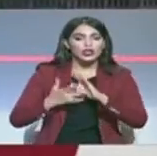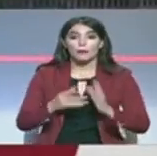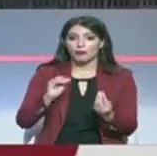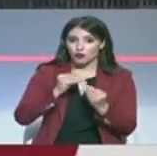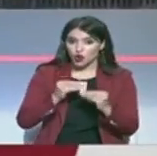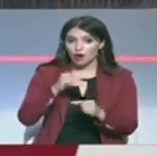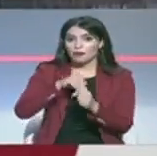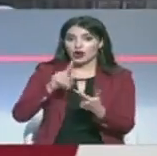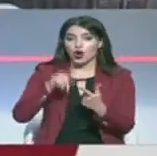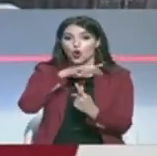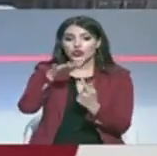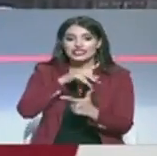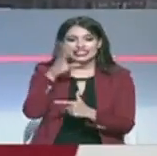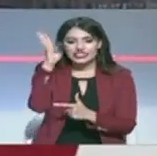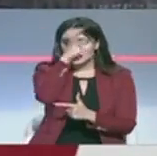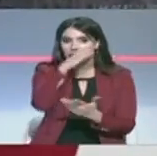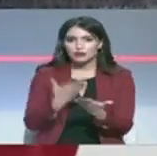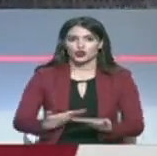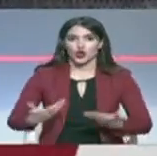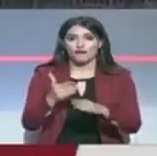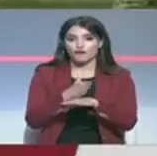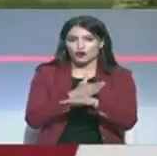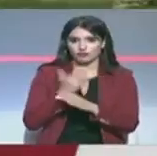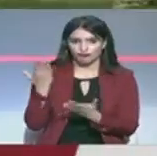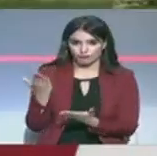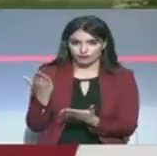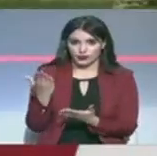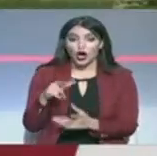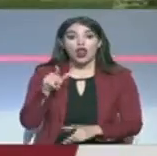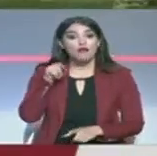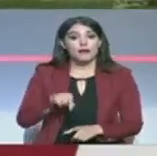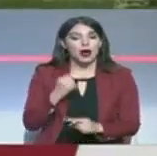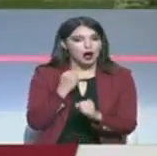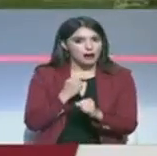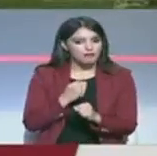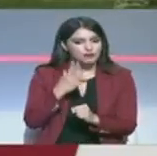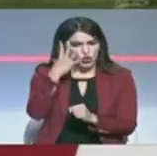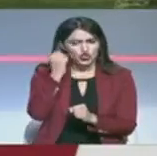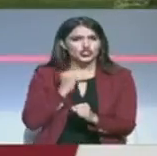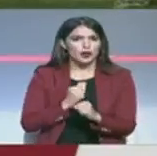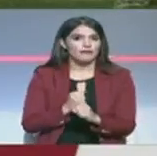الاقتصادية والاجتماعية الدقيقة وغير المسبوقة. فما حرص على